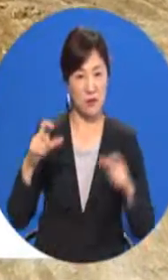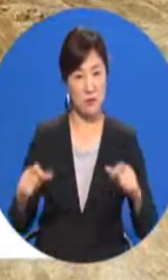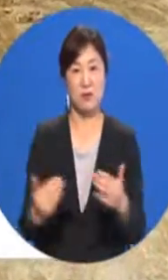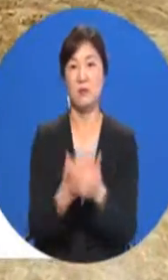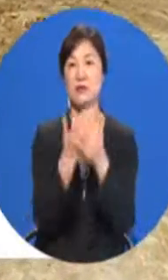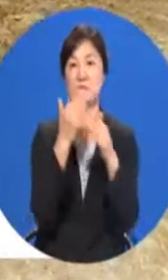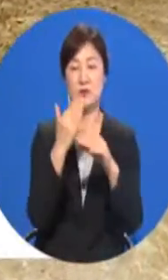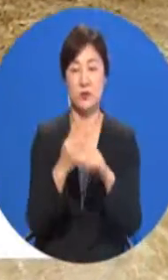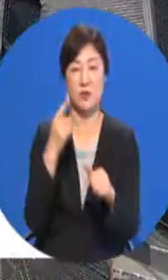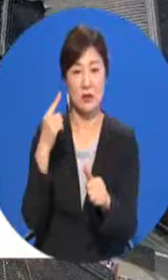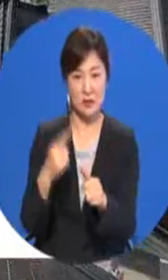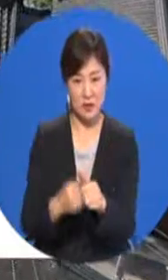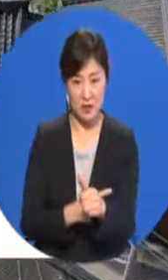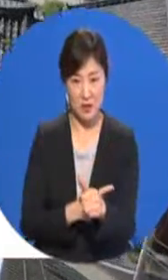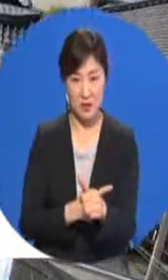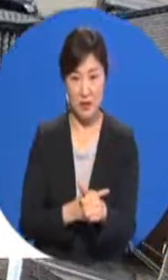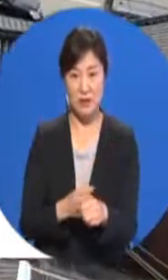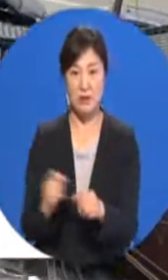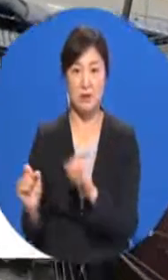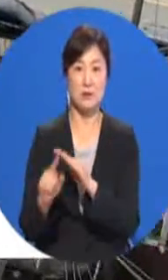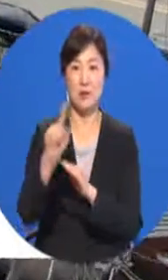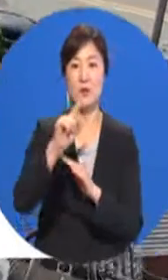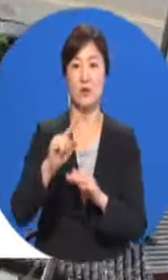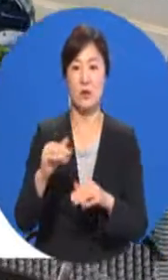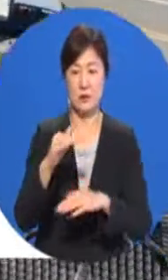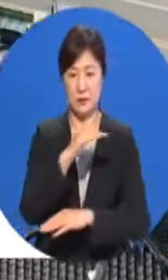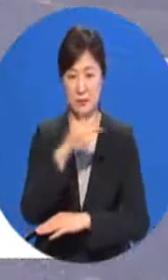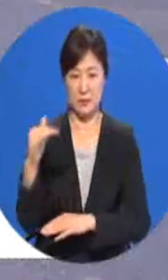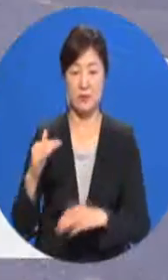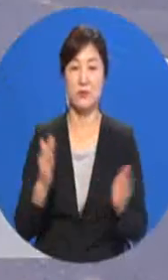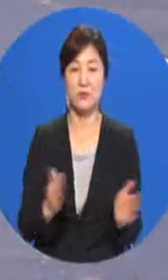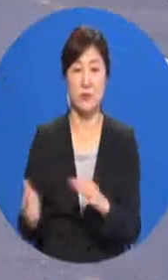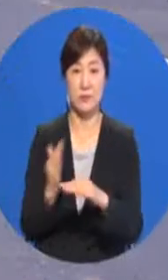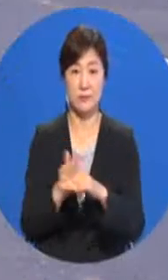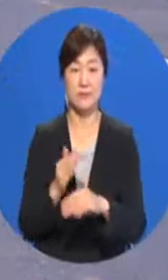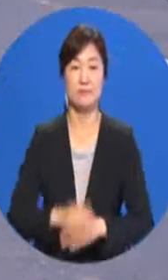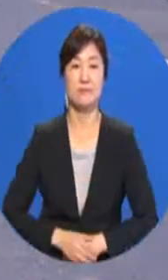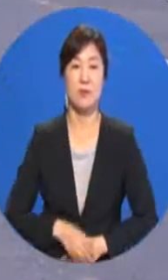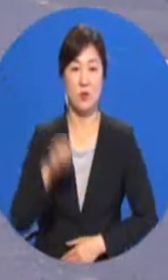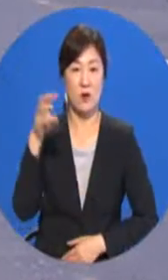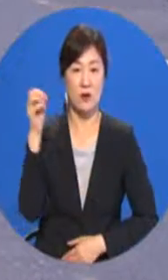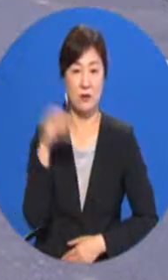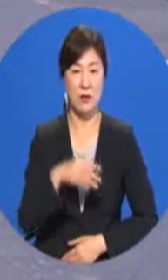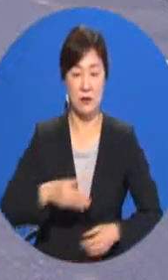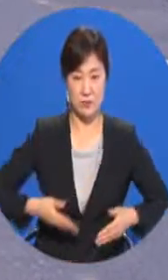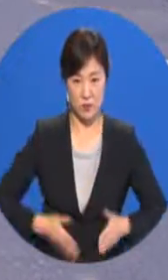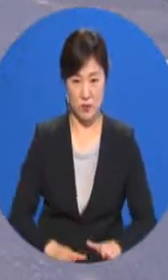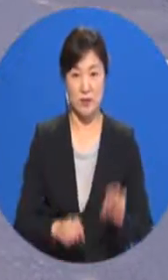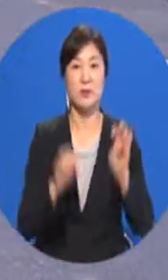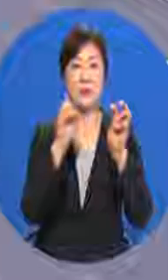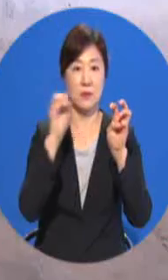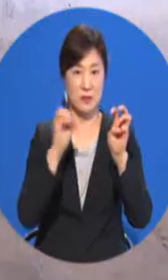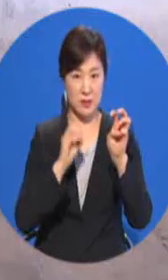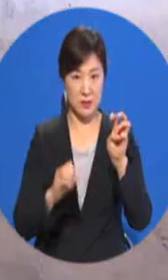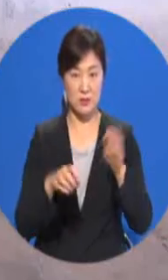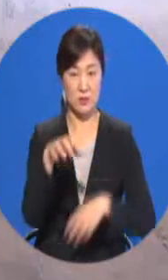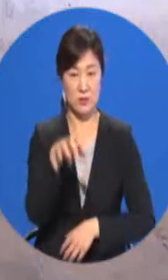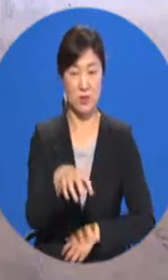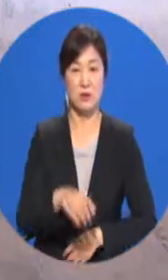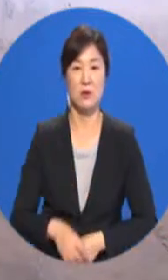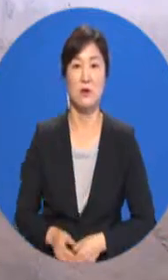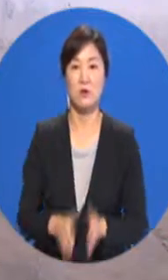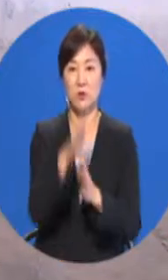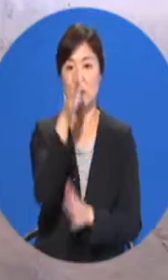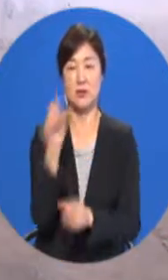청사진이 제시되면서 제도약의 발판을 마련하고 있습니다. 또 광양시 출생아 수의 30%를 차지하고 도시 재생